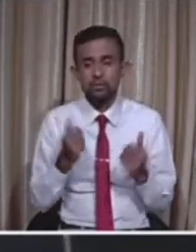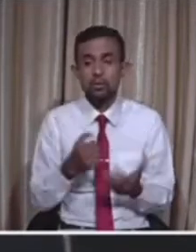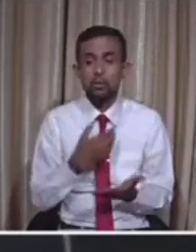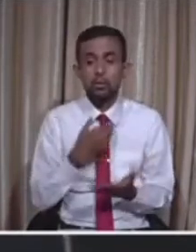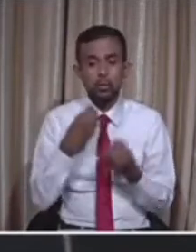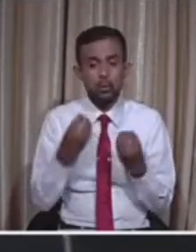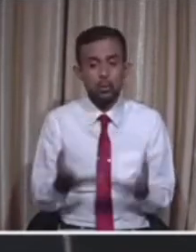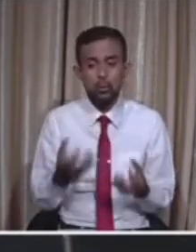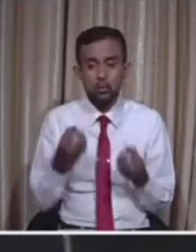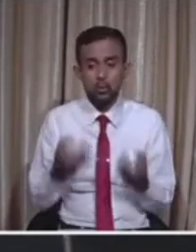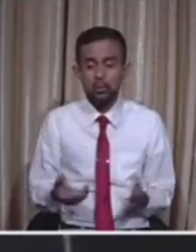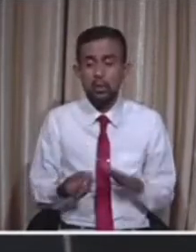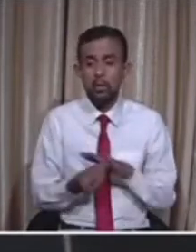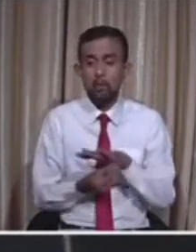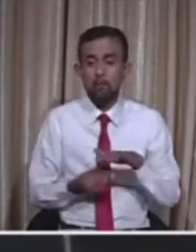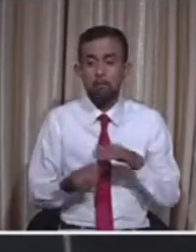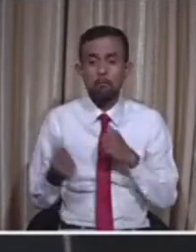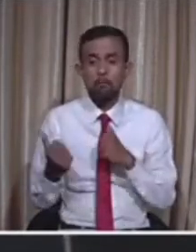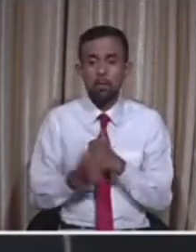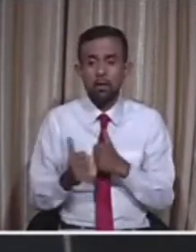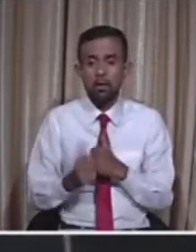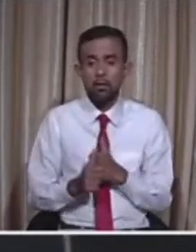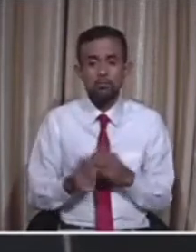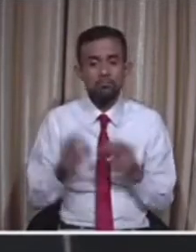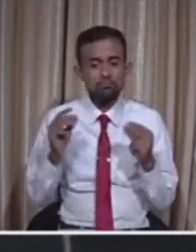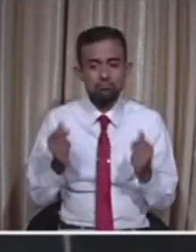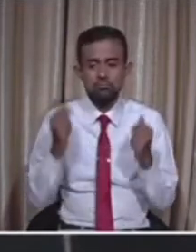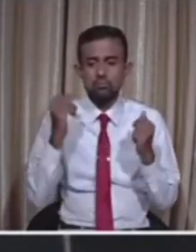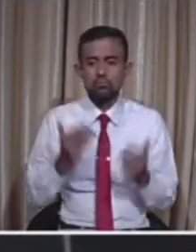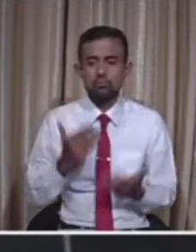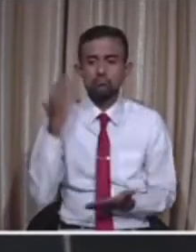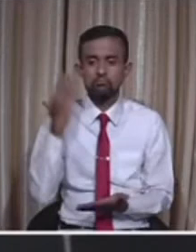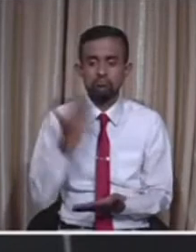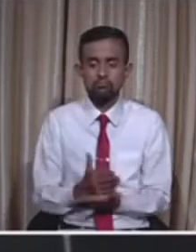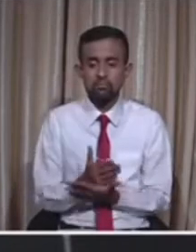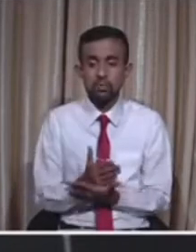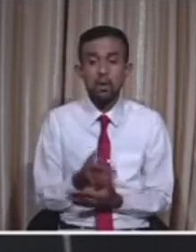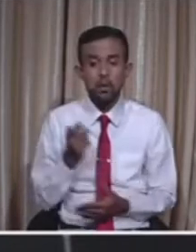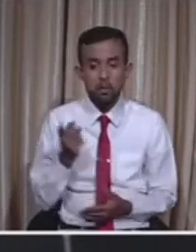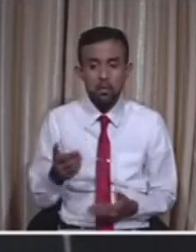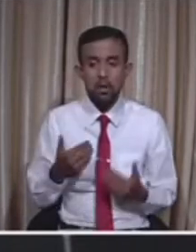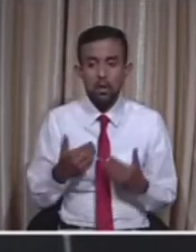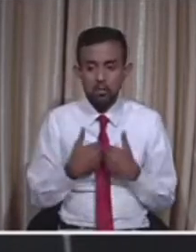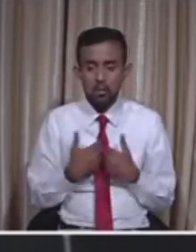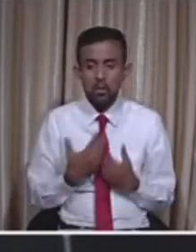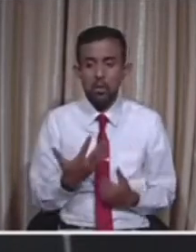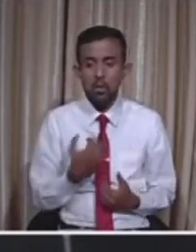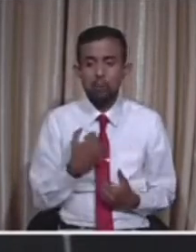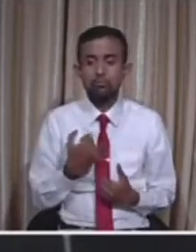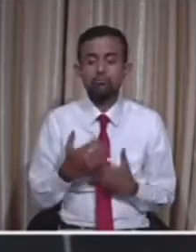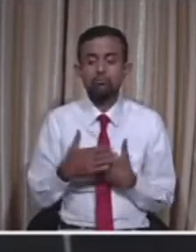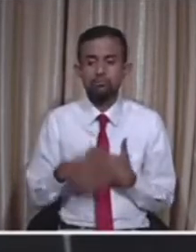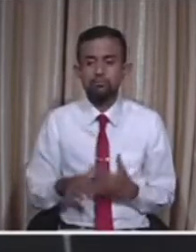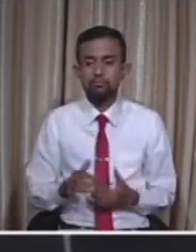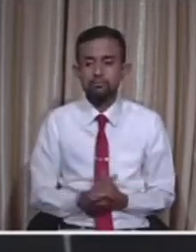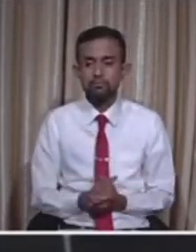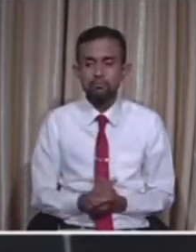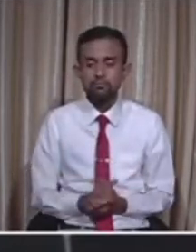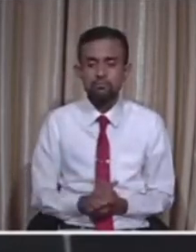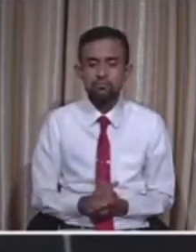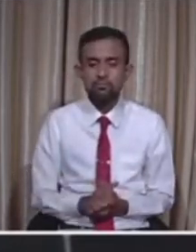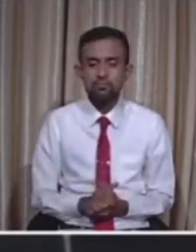වෙන පරිසරයේ සැකසෙන එක වහාම නතර කිරීම තමයි මේ අපි ලබා ගත යුතු පාඩම. ඒ නිසා